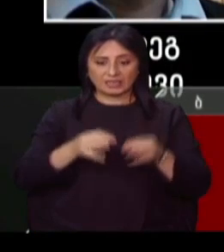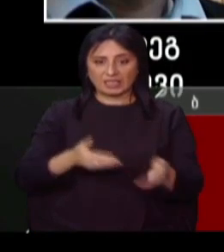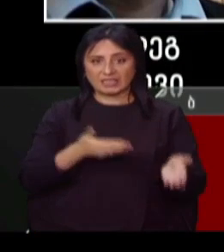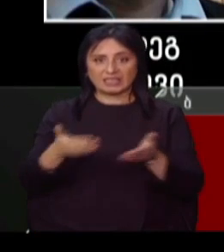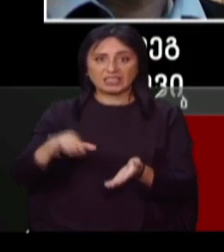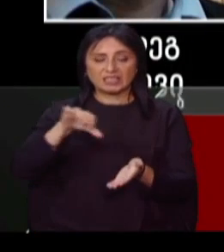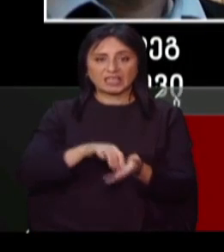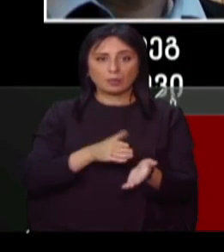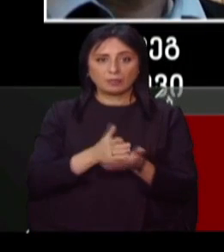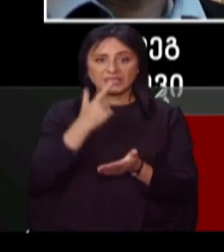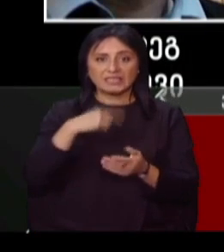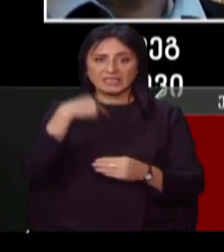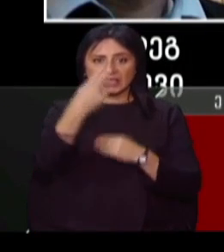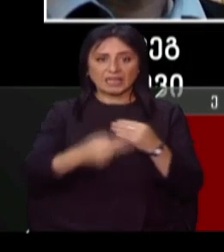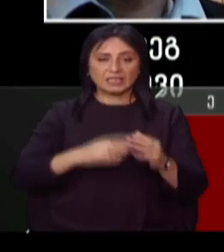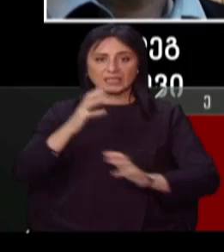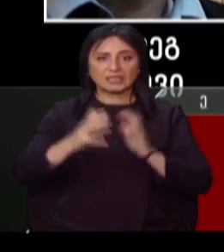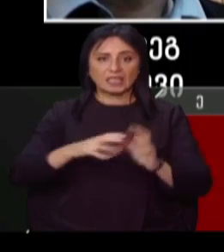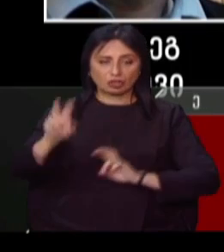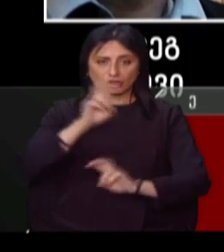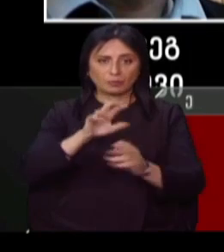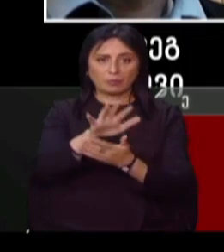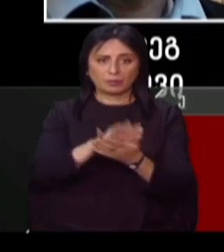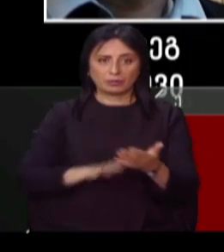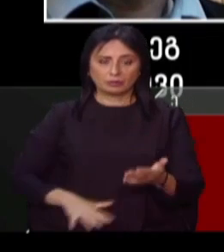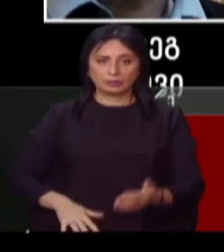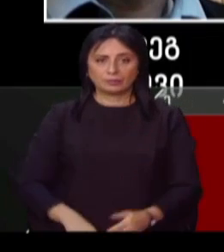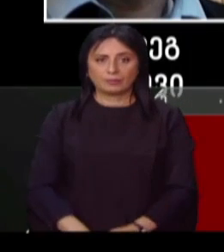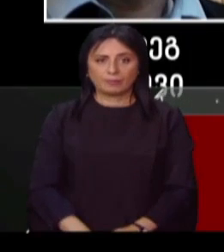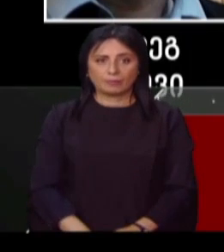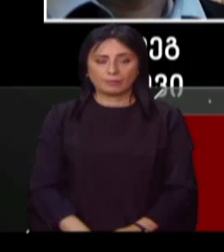წინაშე წარდგენის მიზნით წითელი ცირკულარით საერთაშორისო ძებნა გრძელდება.